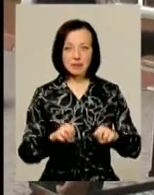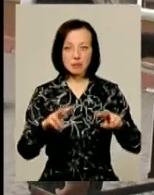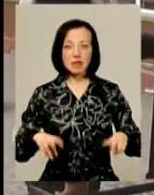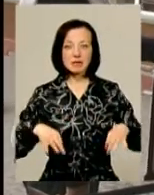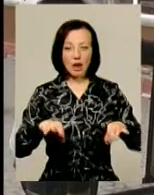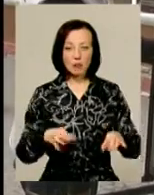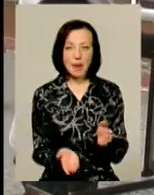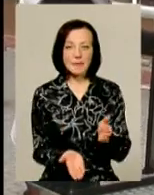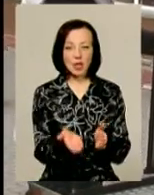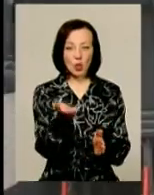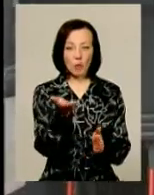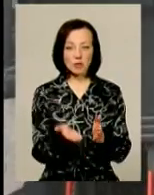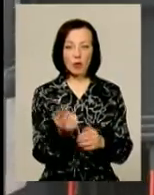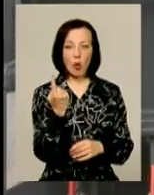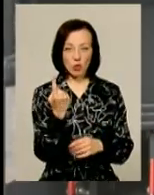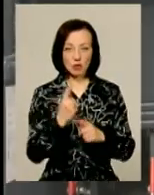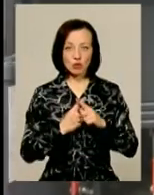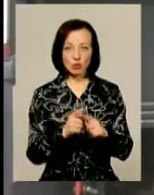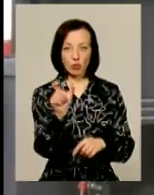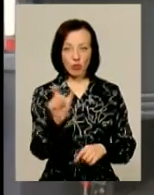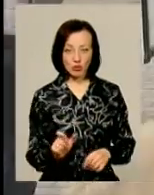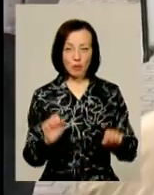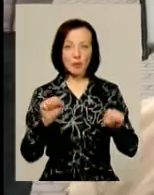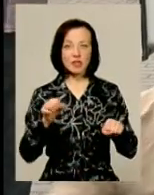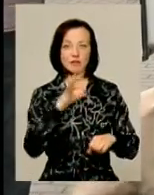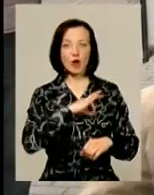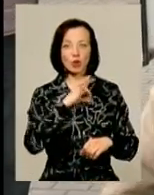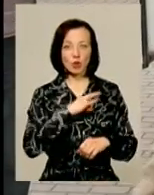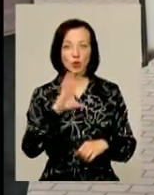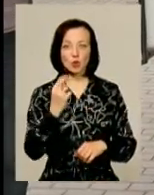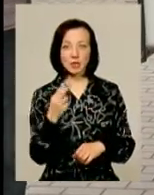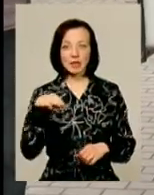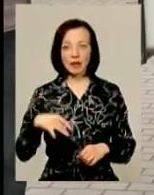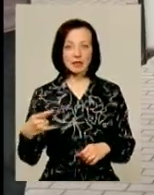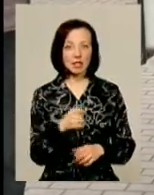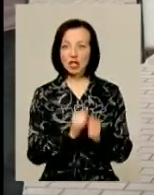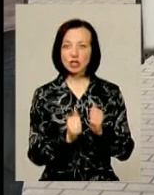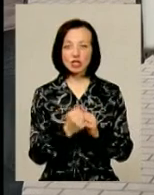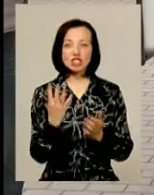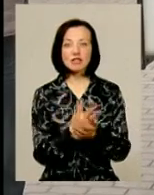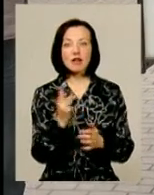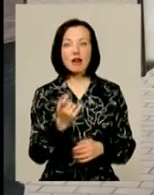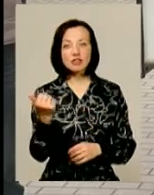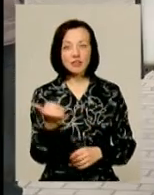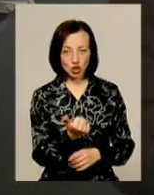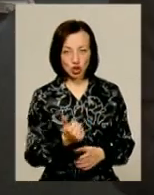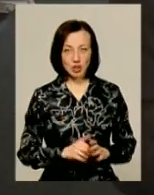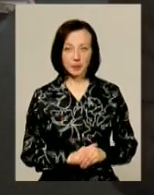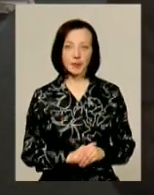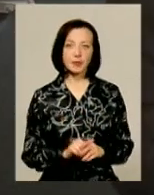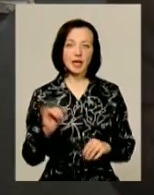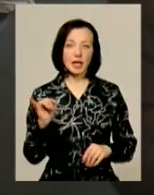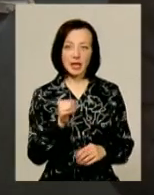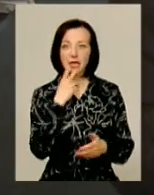Спецтранспорт з підйомником, лише один супроводжуючий та можливість використовувати соцтаксі не частіше 4 разів на тиждень.